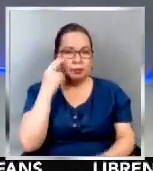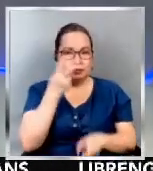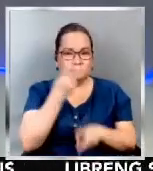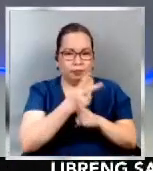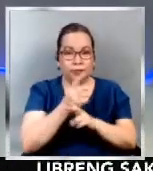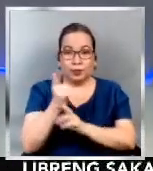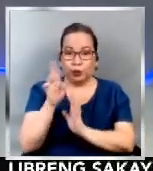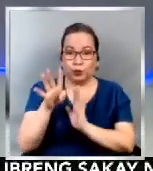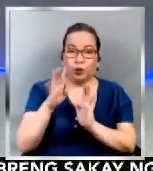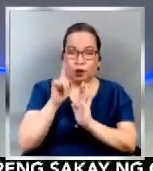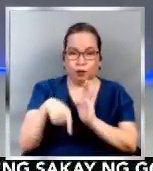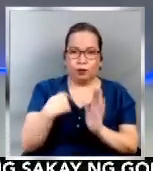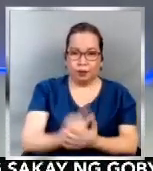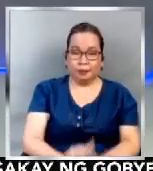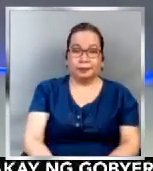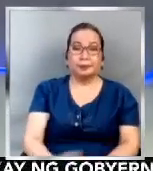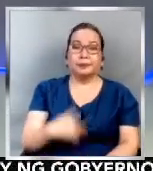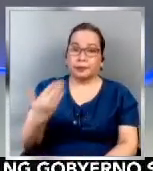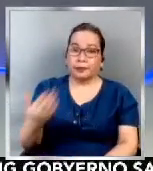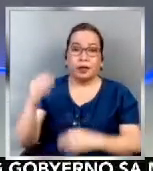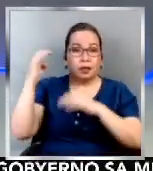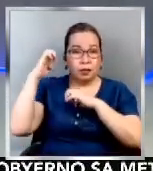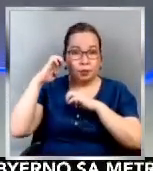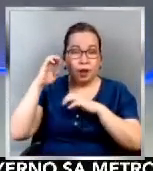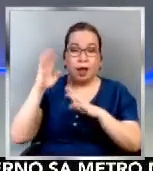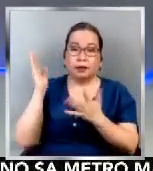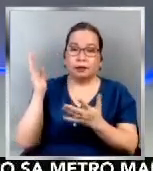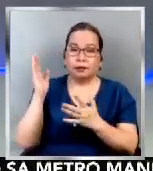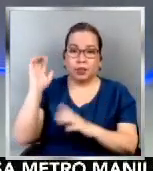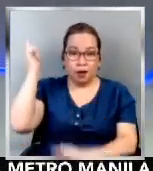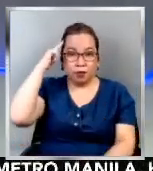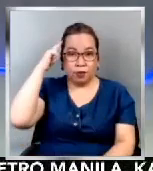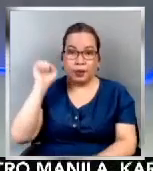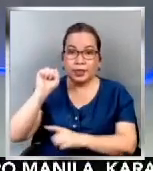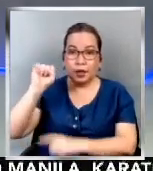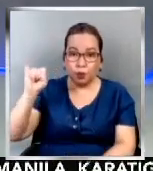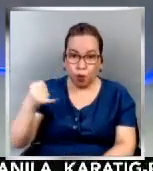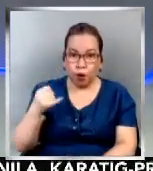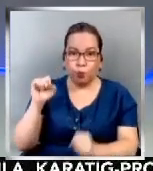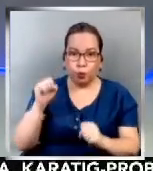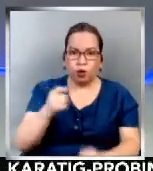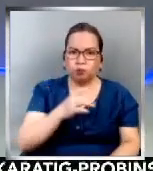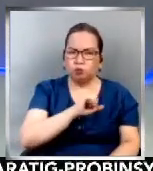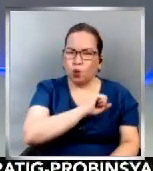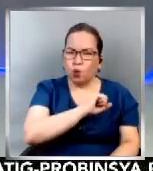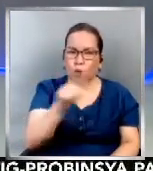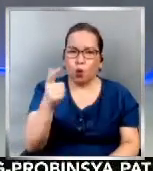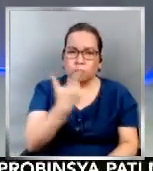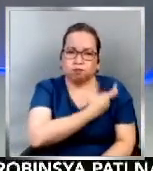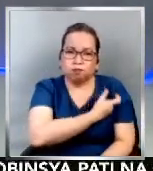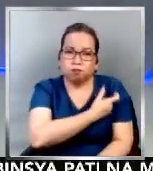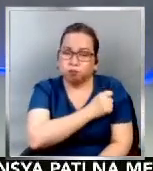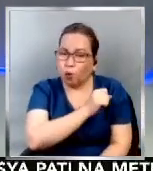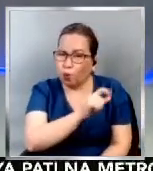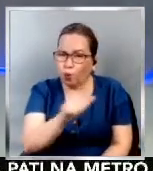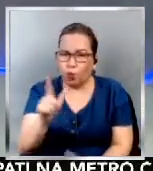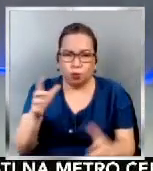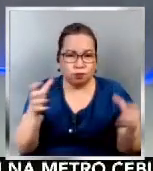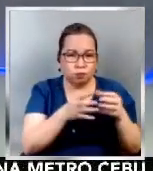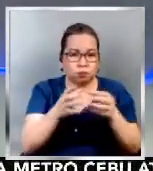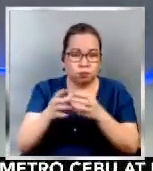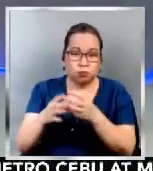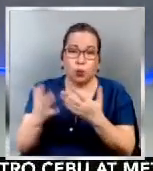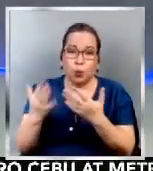Umaasa ang pamahalang lungsod ng San Juan na mababakunahan na nila ang kabuuan ng kanilang target population sa kalagitnaan ng